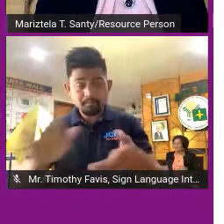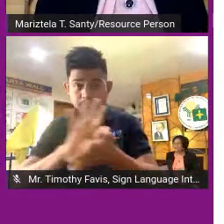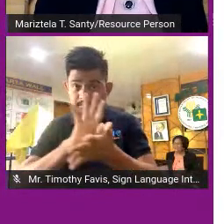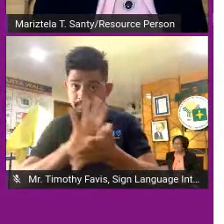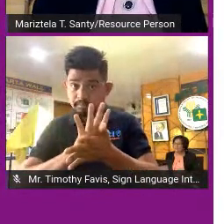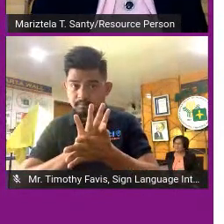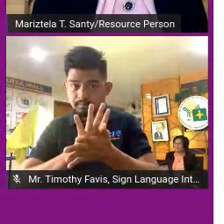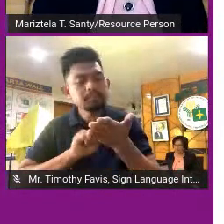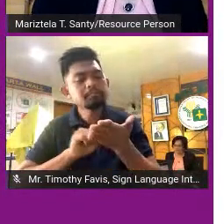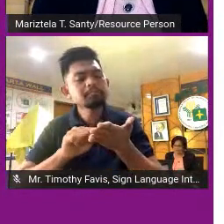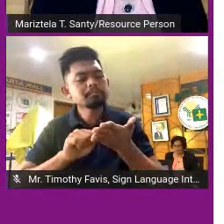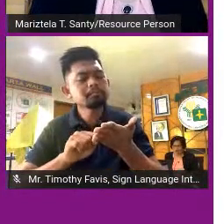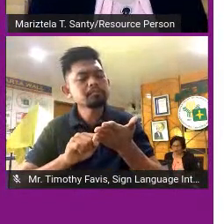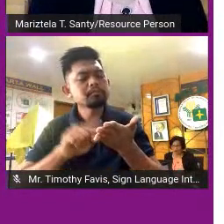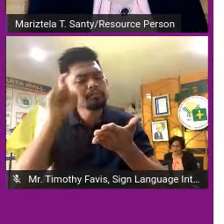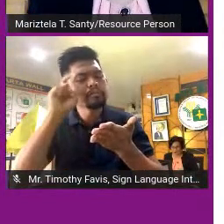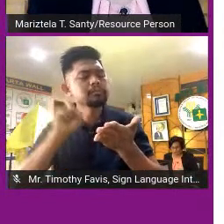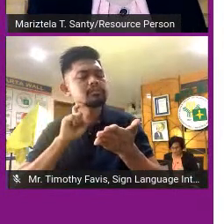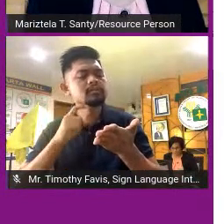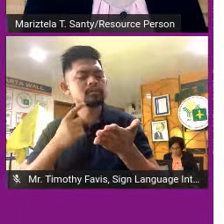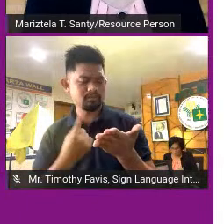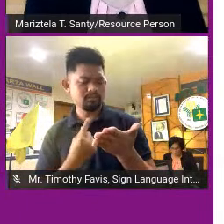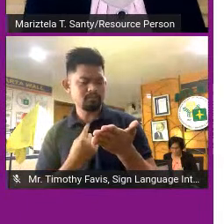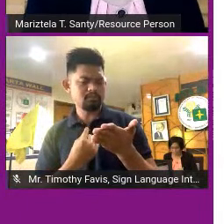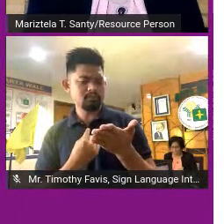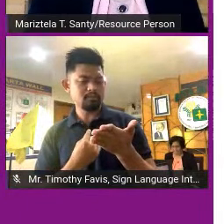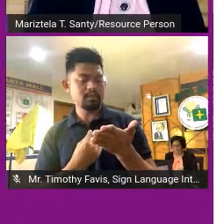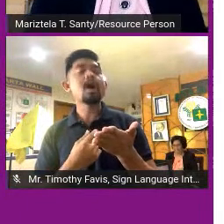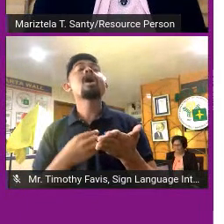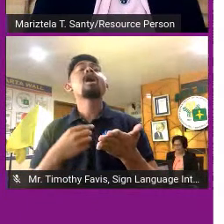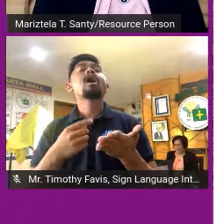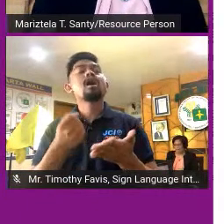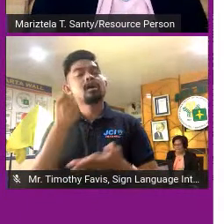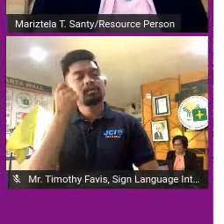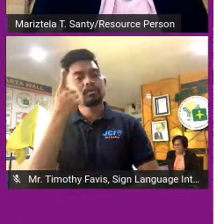babae, ang sasabihin mo ay, you are a female.